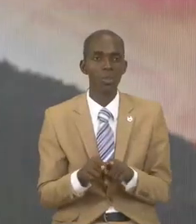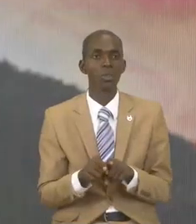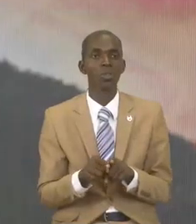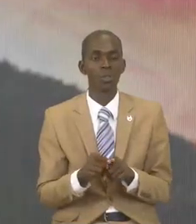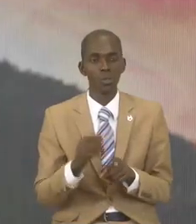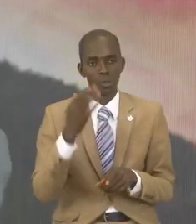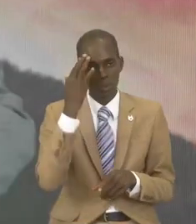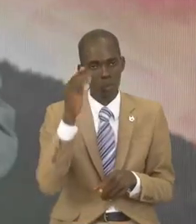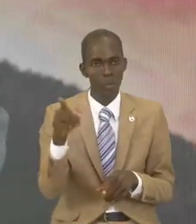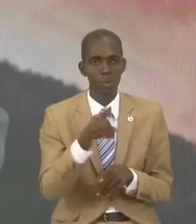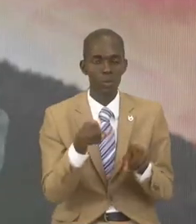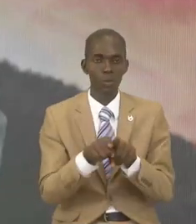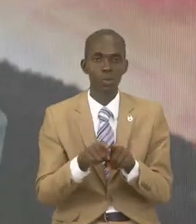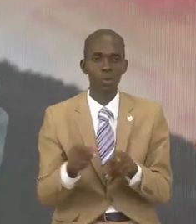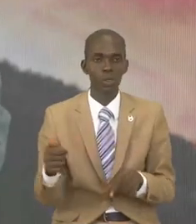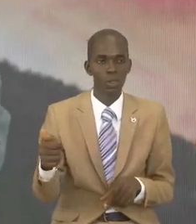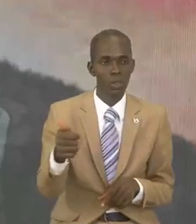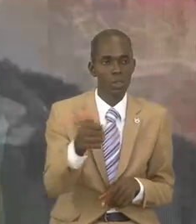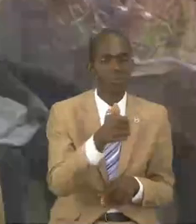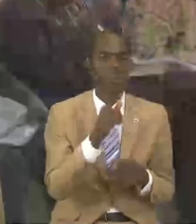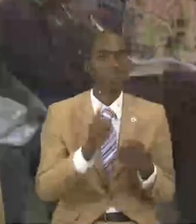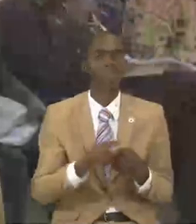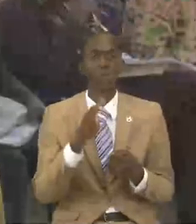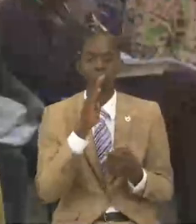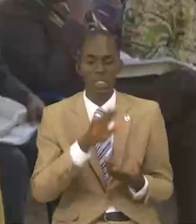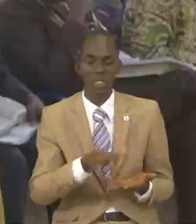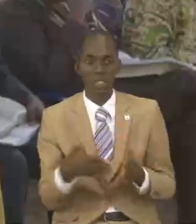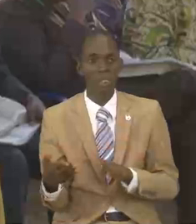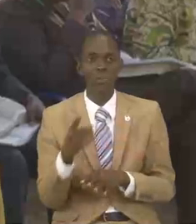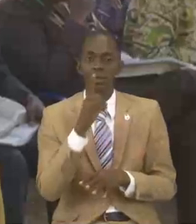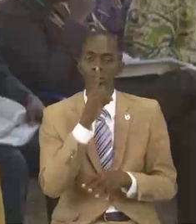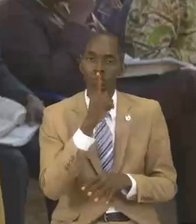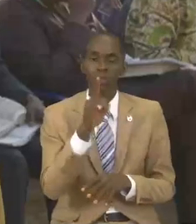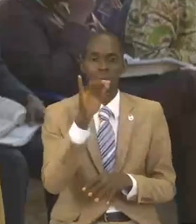Verset 11. Aussi vous-même, regardez-vous comme mort au péché